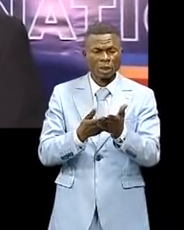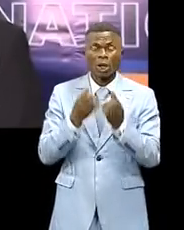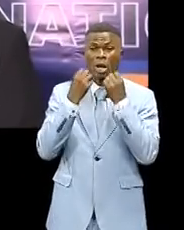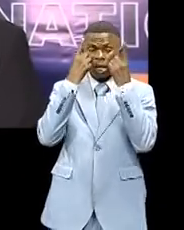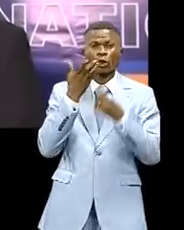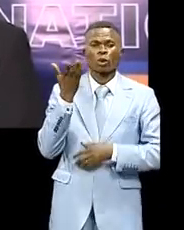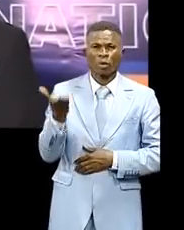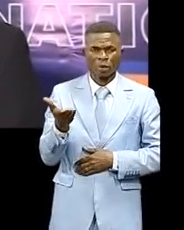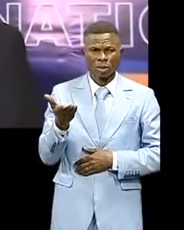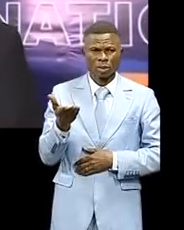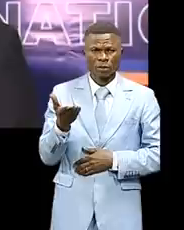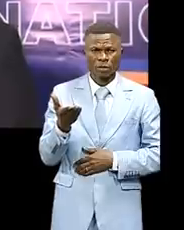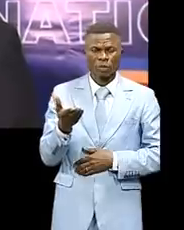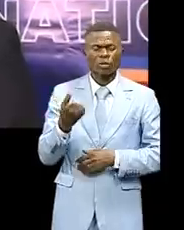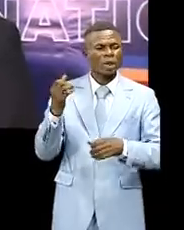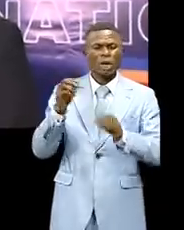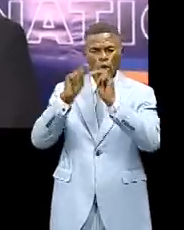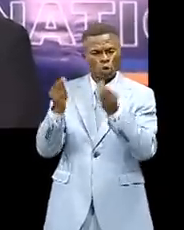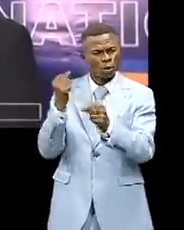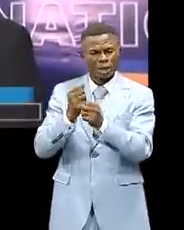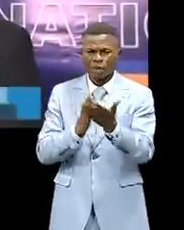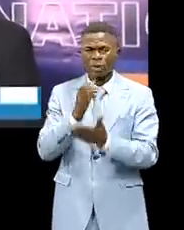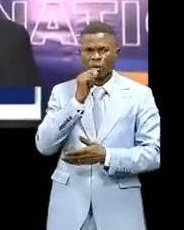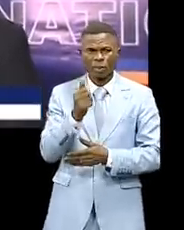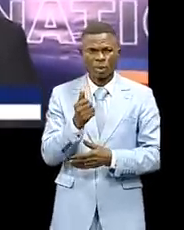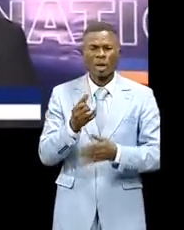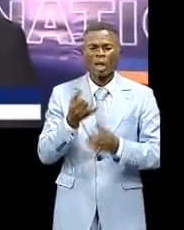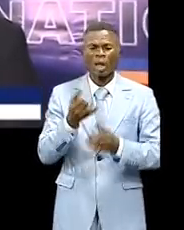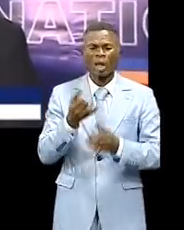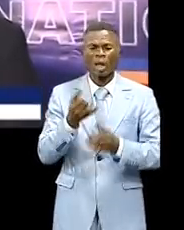il n'a pas fourni les téléphones